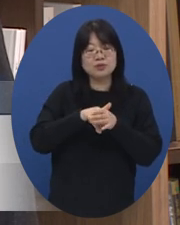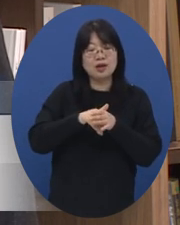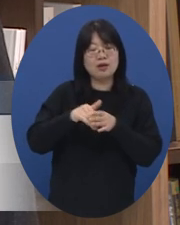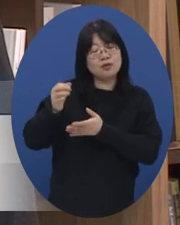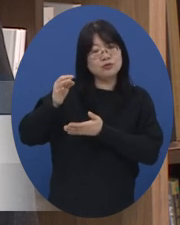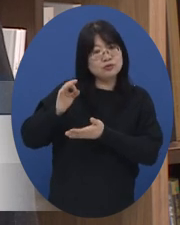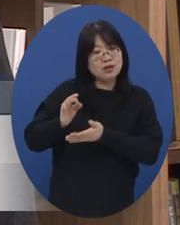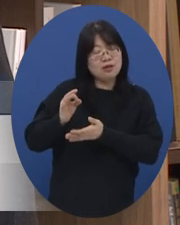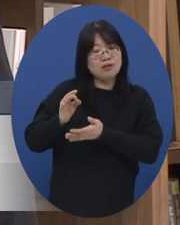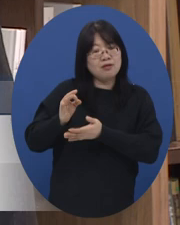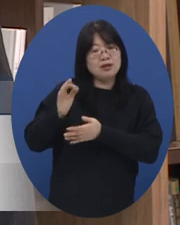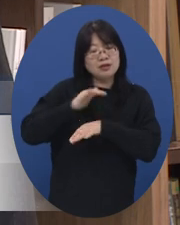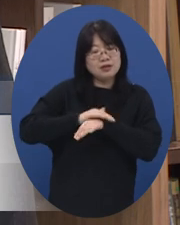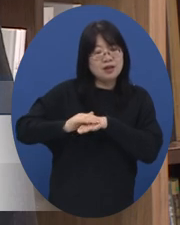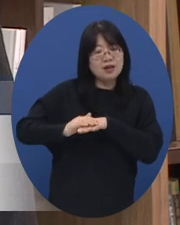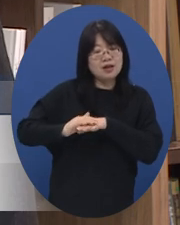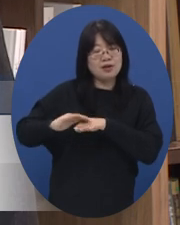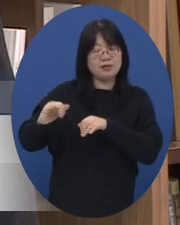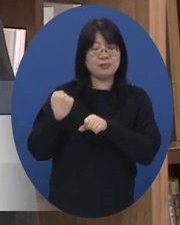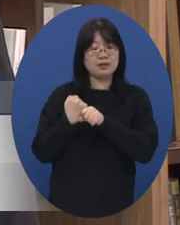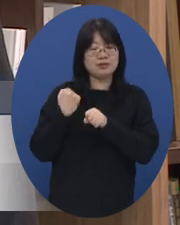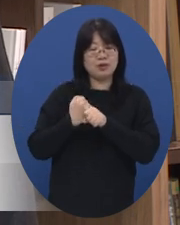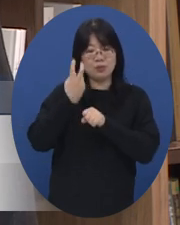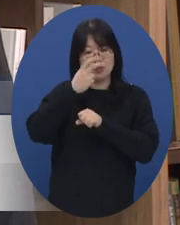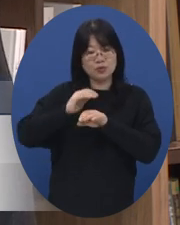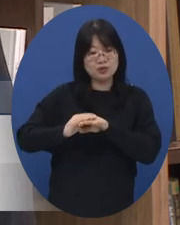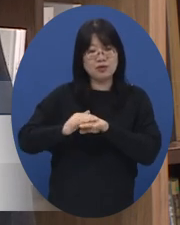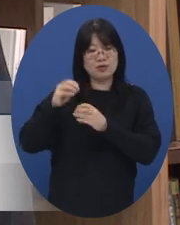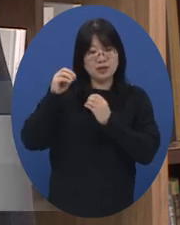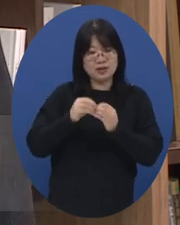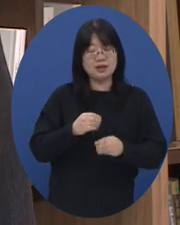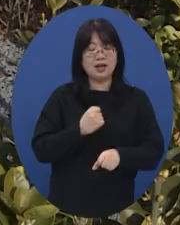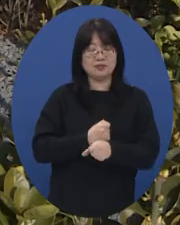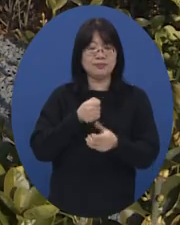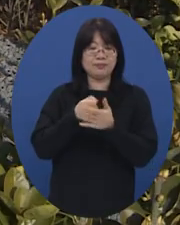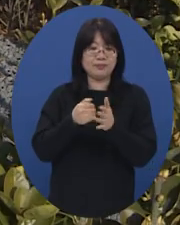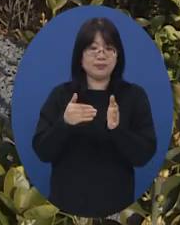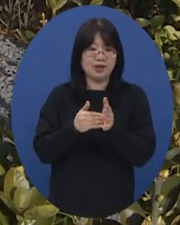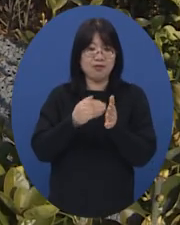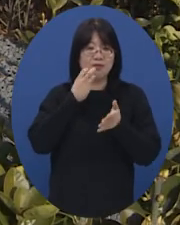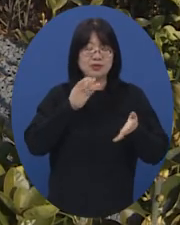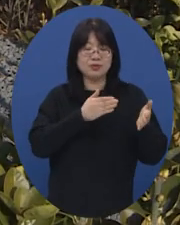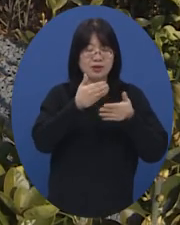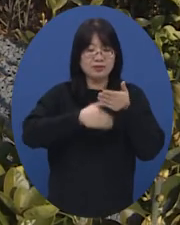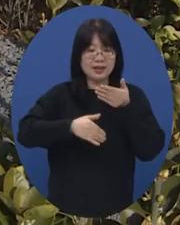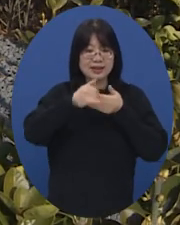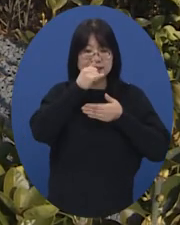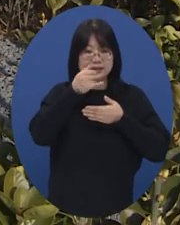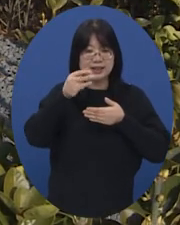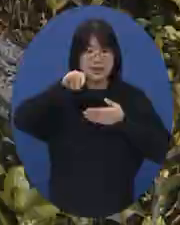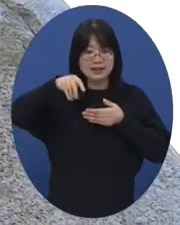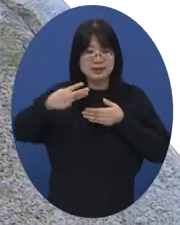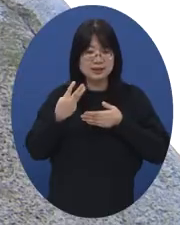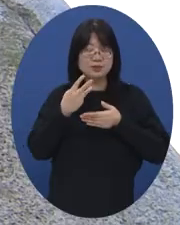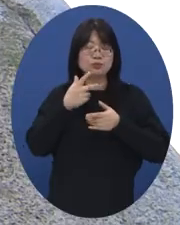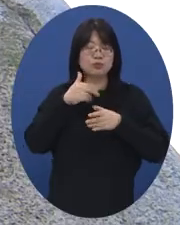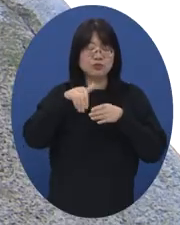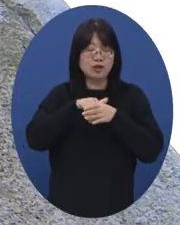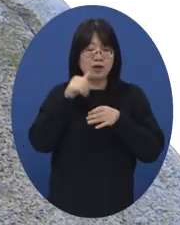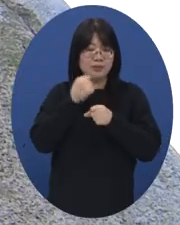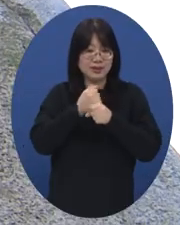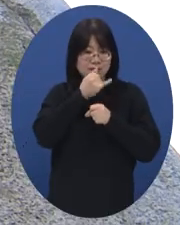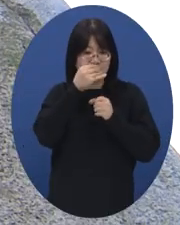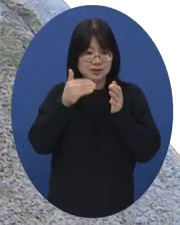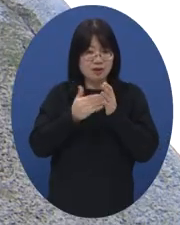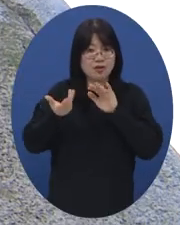문화 유산으로 어 잘 가꾸고 고전이 개선하도록 하겠습니다 경기도는 남아있는 태 시를 도 문화재로 지정 하거나